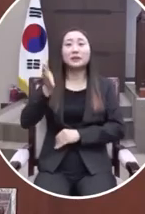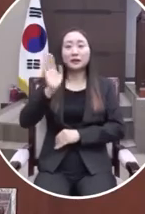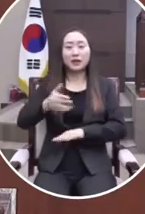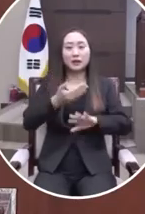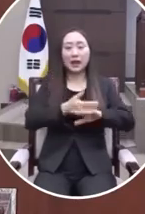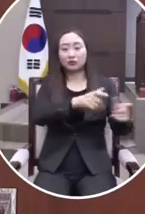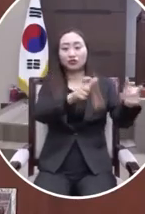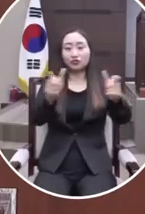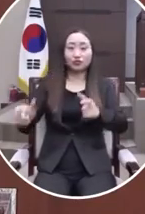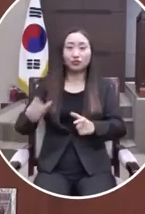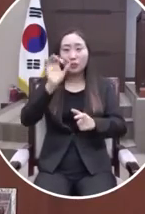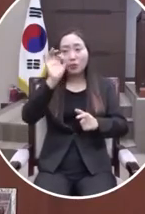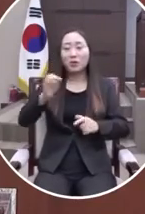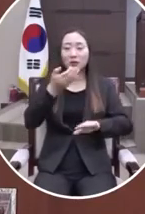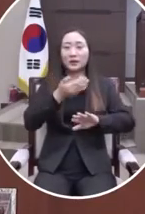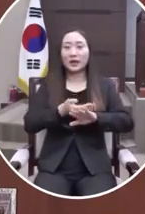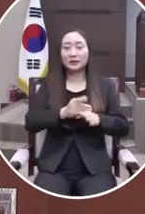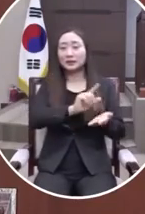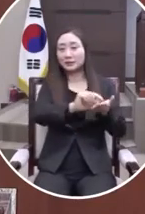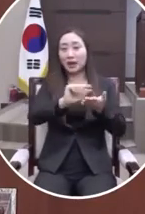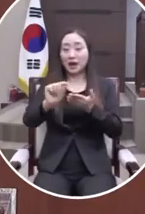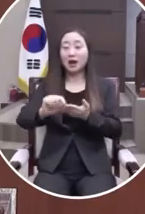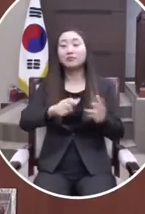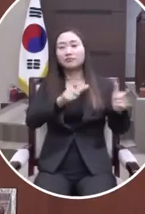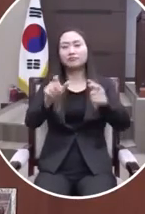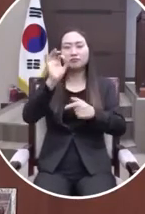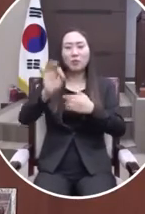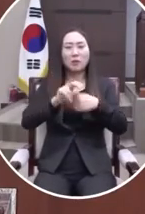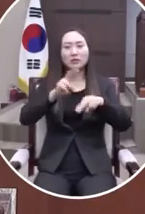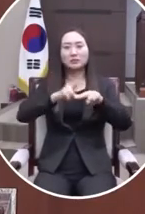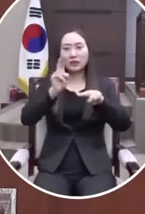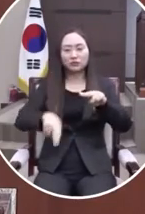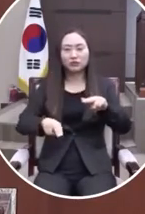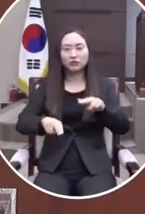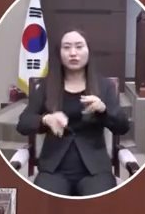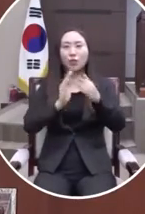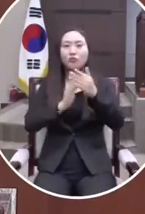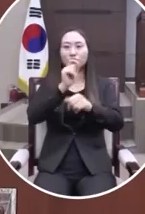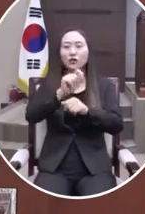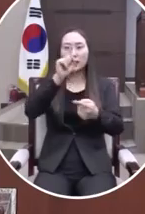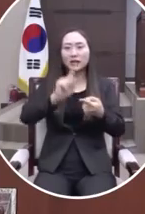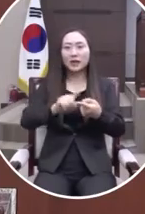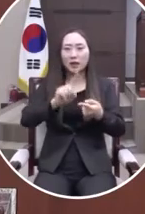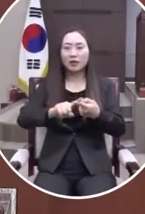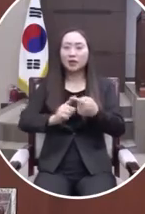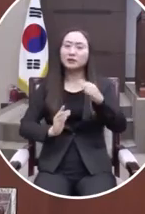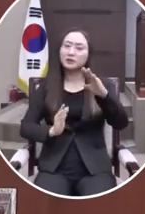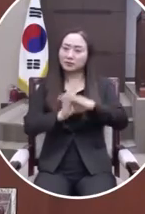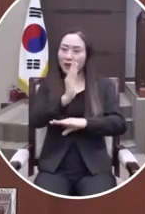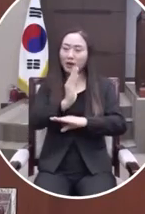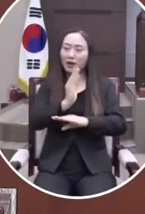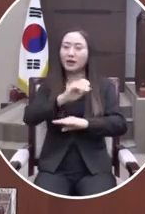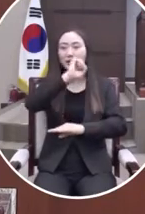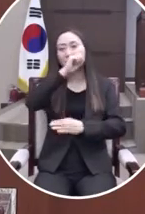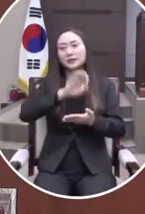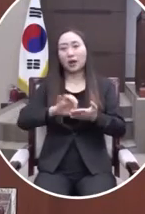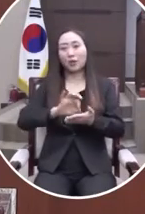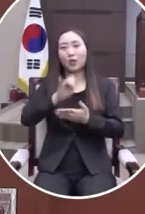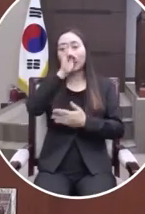타 지방자치단체와 마찬가지로 퇴직 공무원을 위한 과도한 예우임에 틀림없어 보입니다.